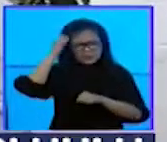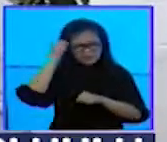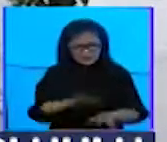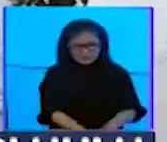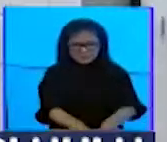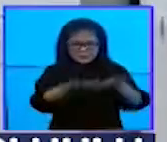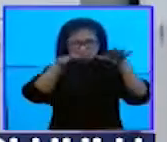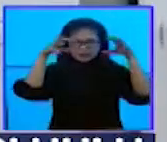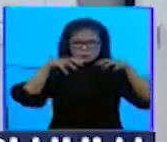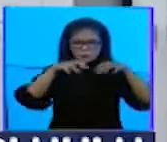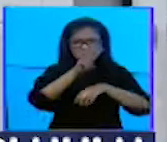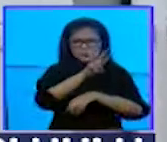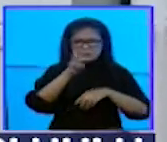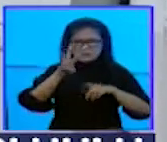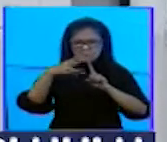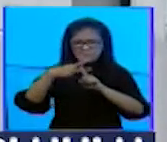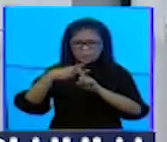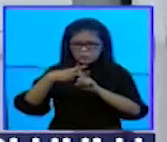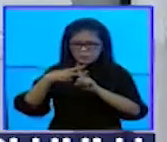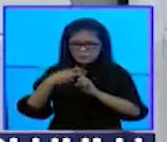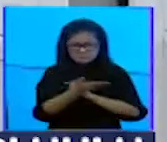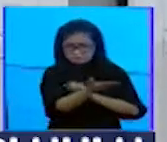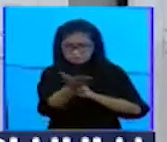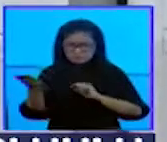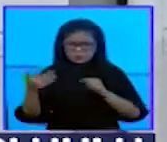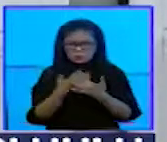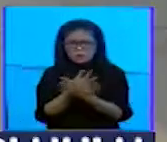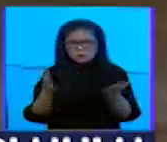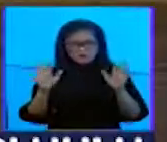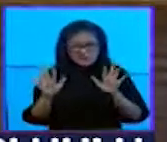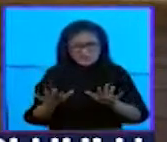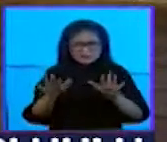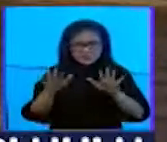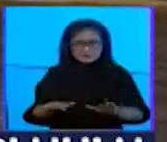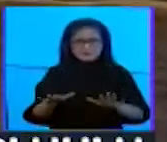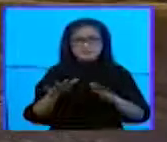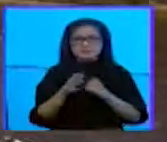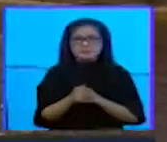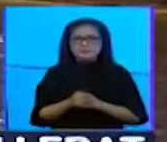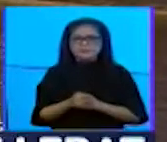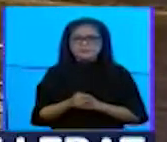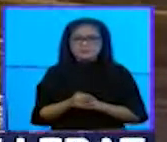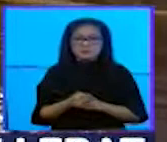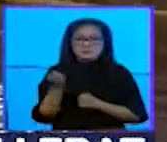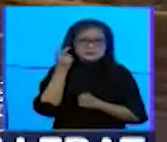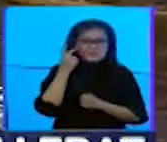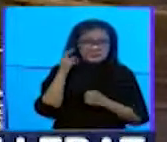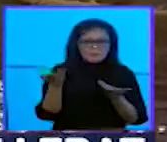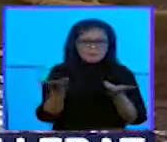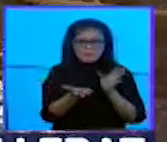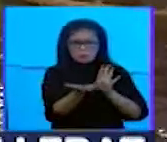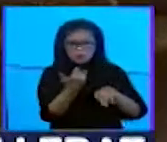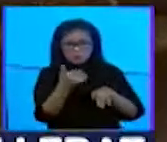Feb 2012 Satu Untuk itu meminta warga agar Waspada Hai mengantisipasi banjir yang mungkin saja terulang